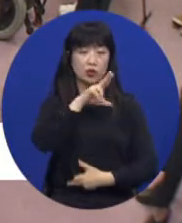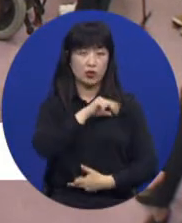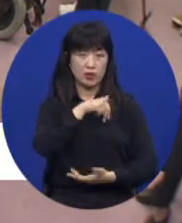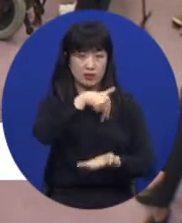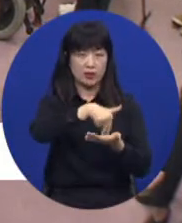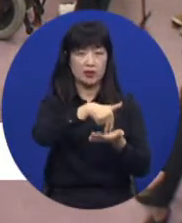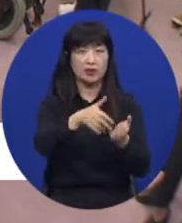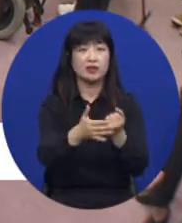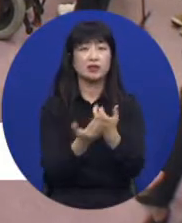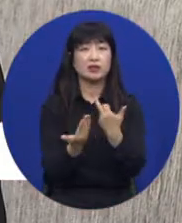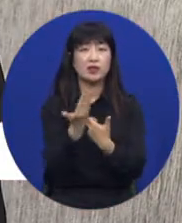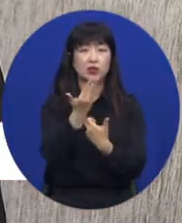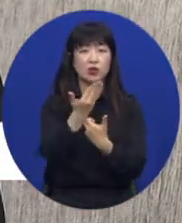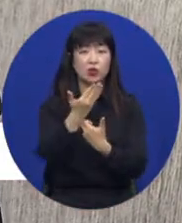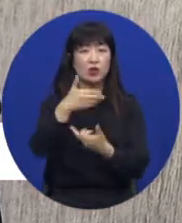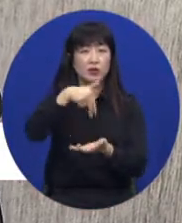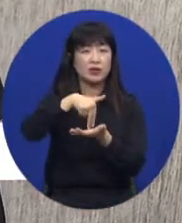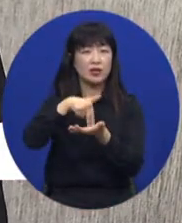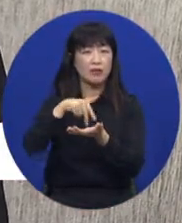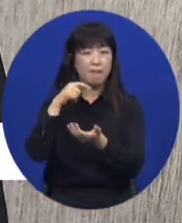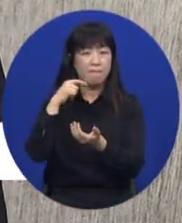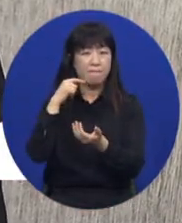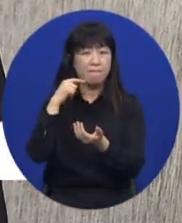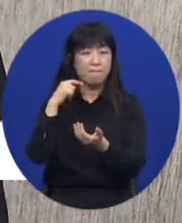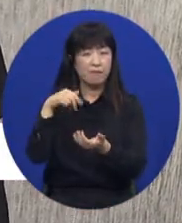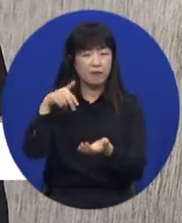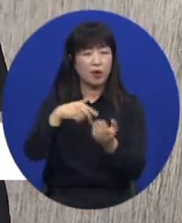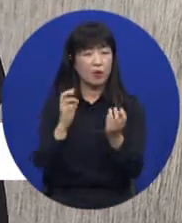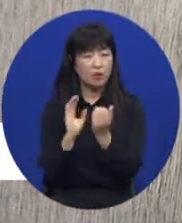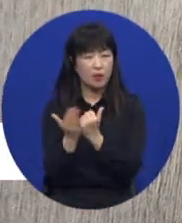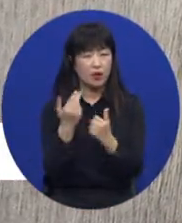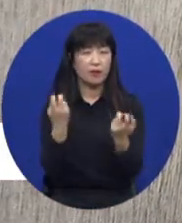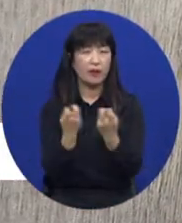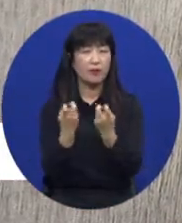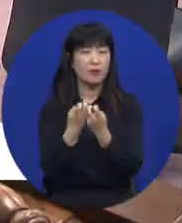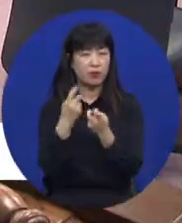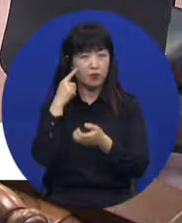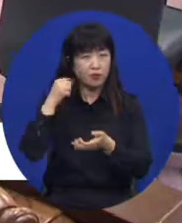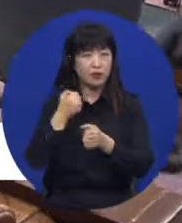의회에서는 제주도 차원의 대응책을 점검하는 자리가 마련됐습니다.